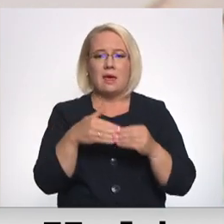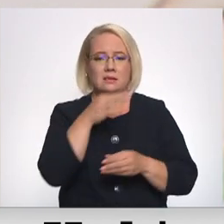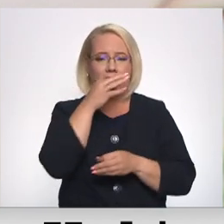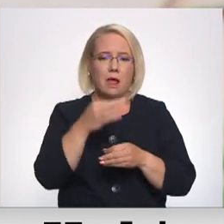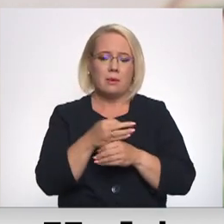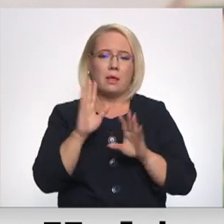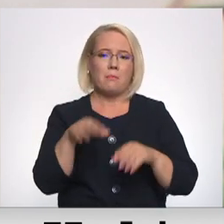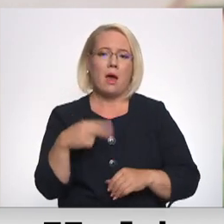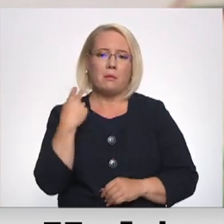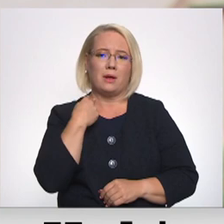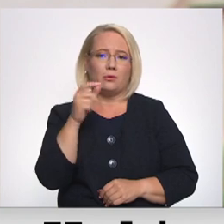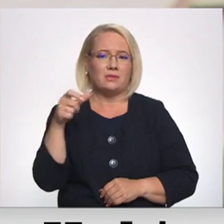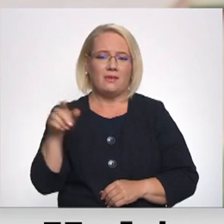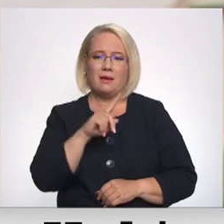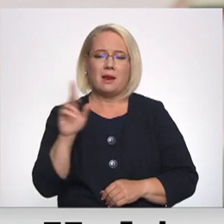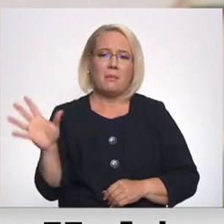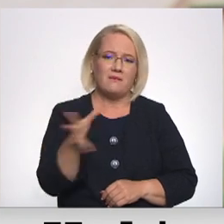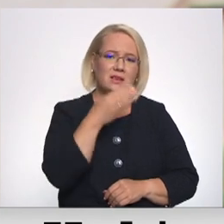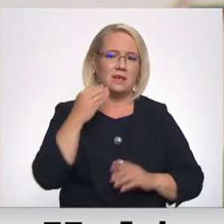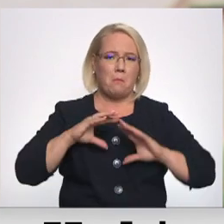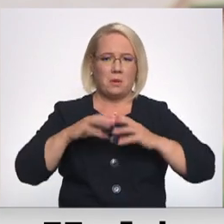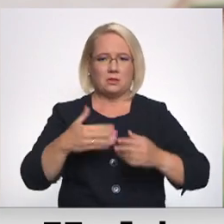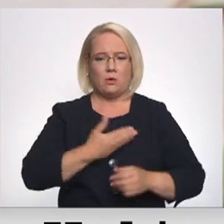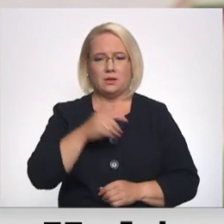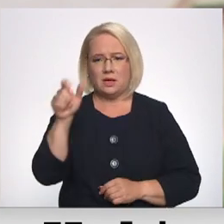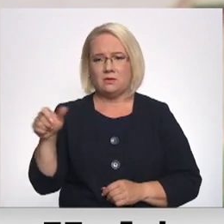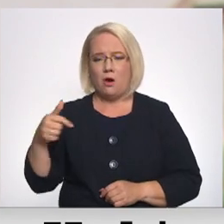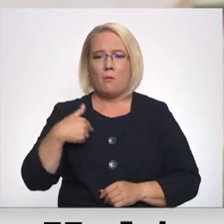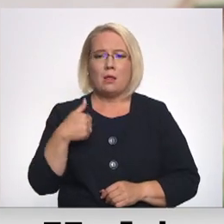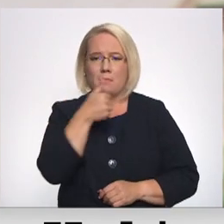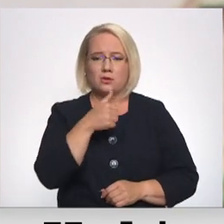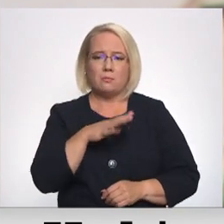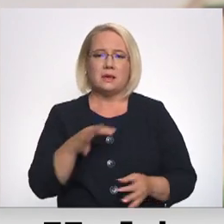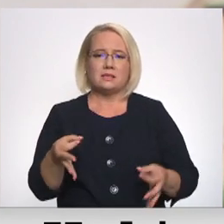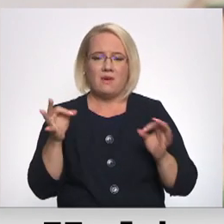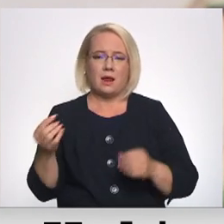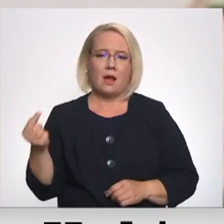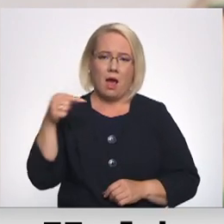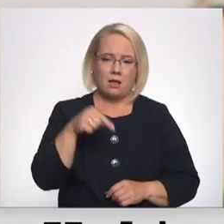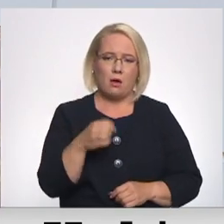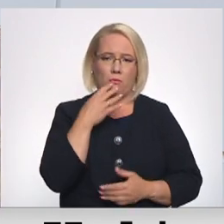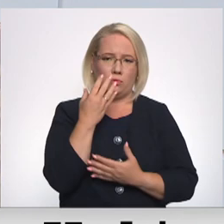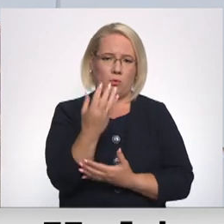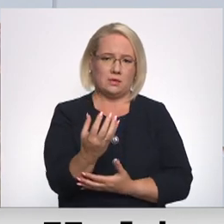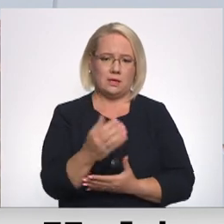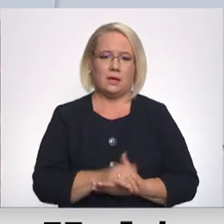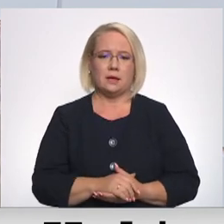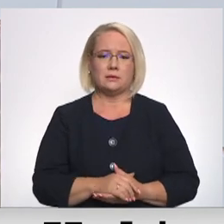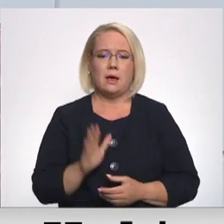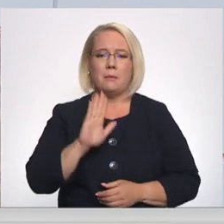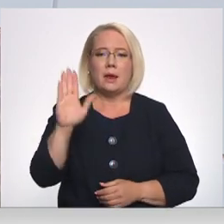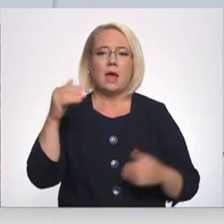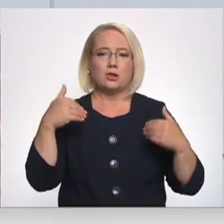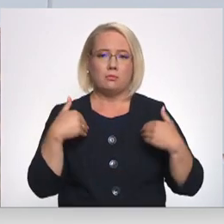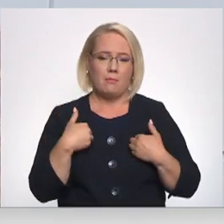britu cilvēkiem, par visiem pasaules iedzīvotājiem. Tādēļ man personīgi bija ļoti svarīgi atnākt un nolīdzētas. Priekš manis tas ir arī